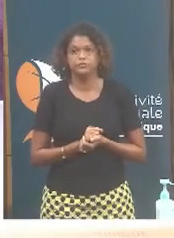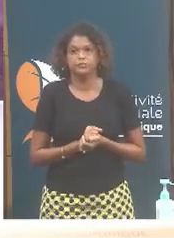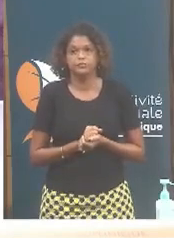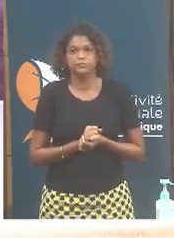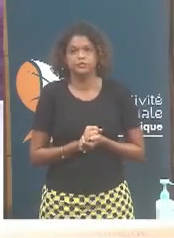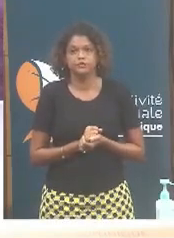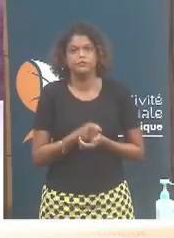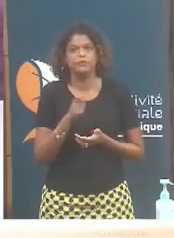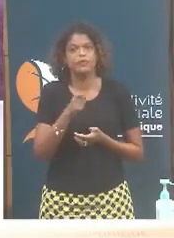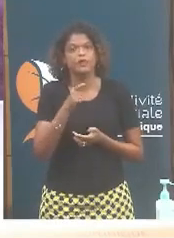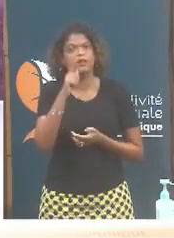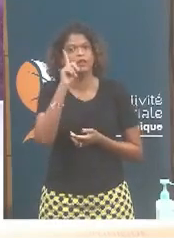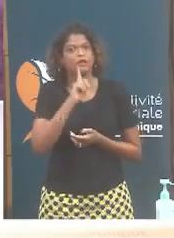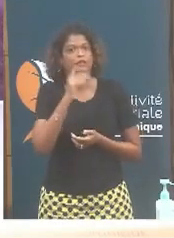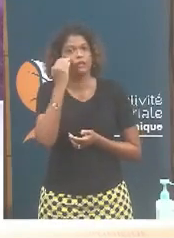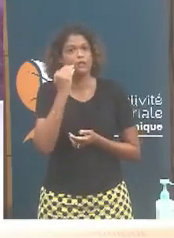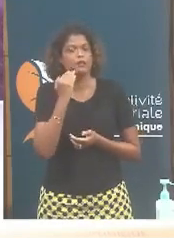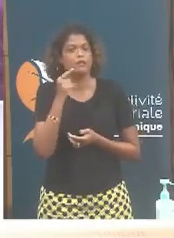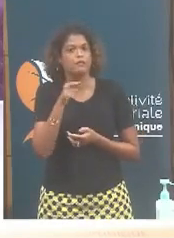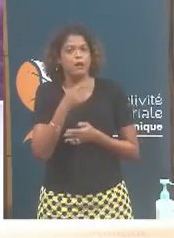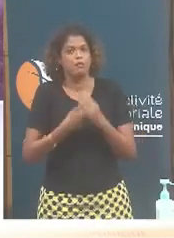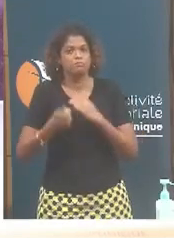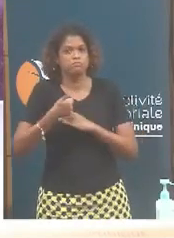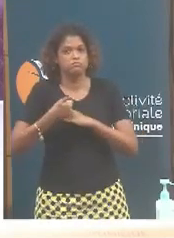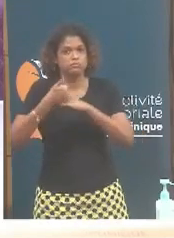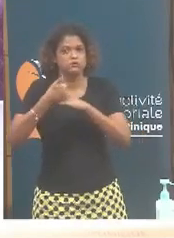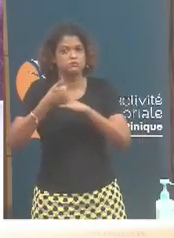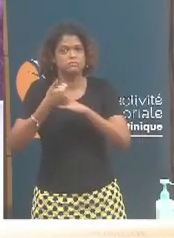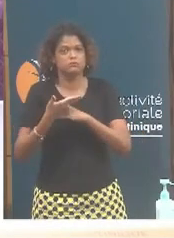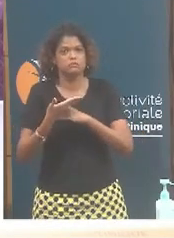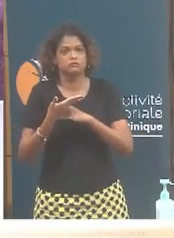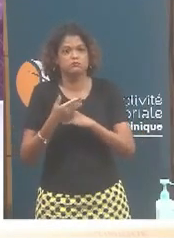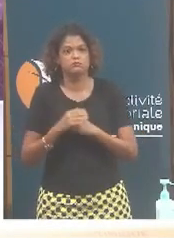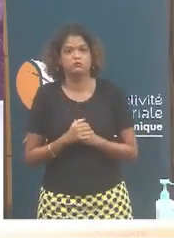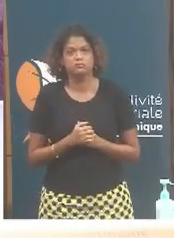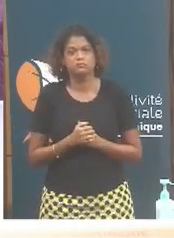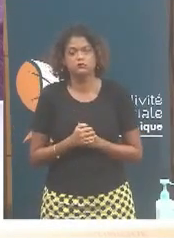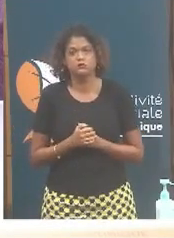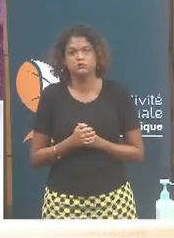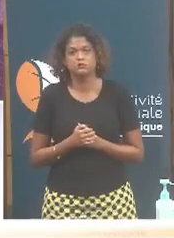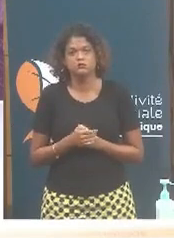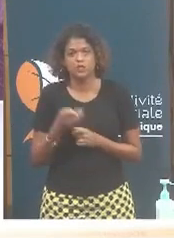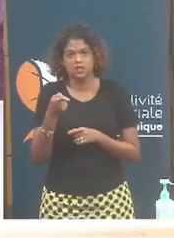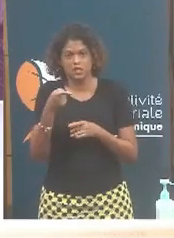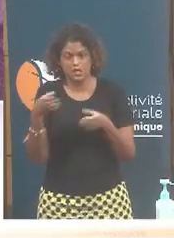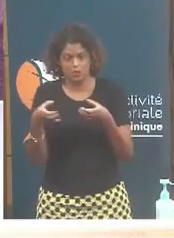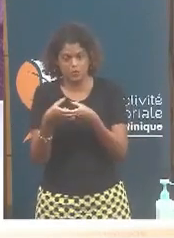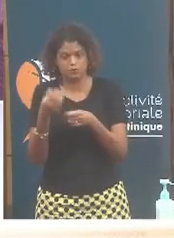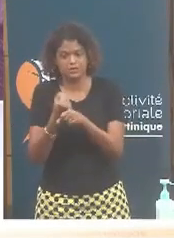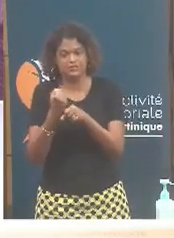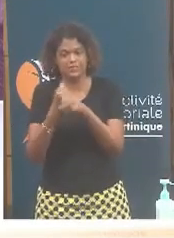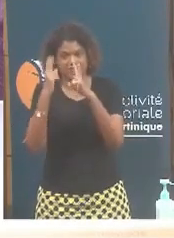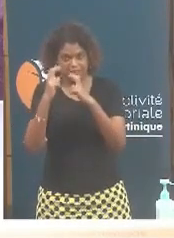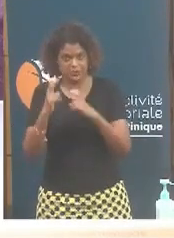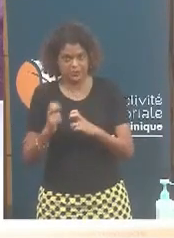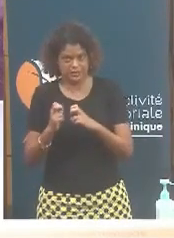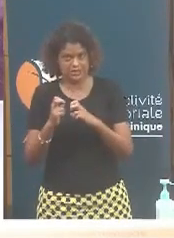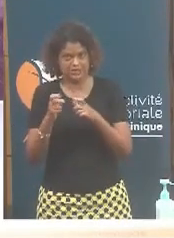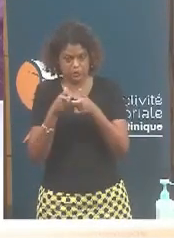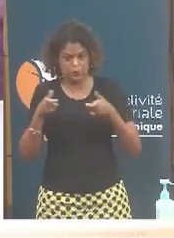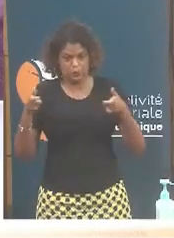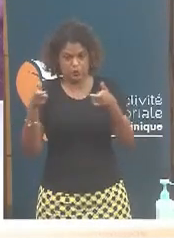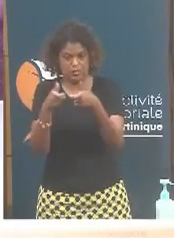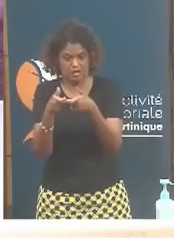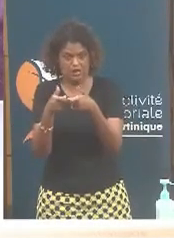qui présidait le groupe diagnostic. Nous avons, le groupe de travail diagnostic du Congrès, nous avons reçu